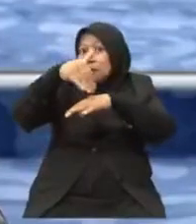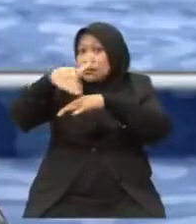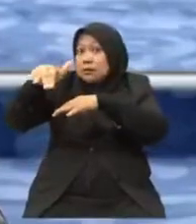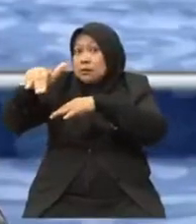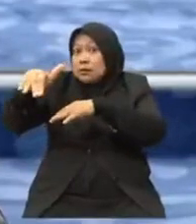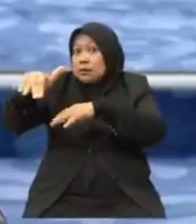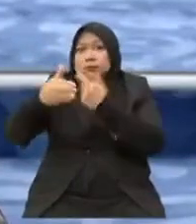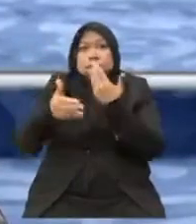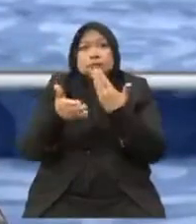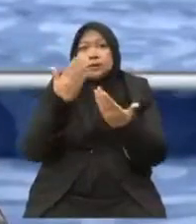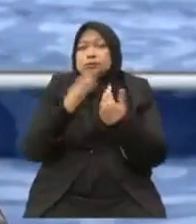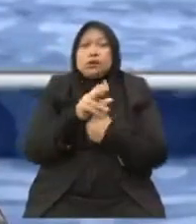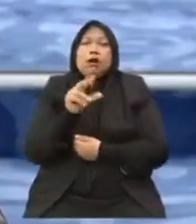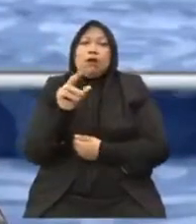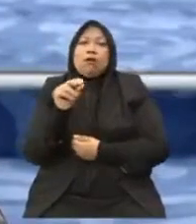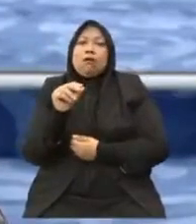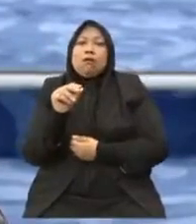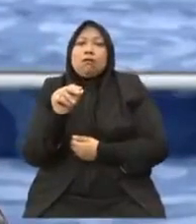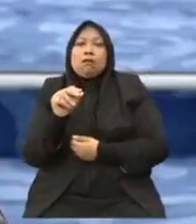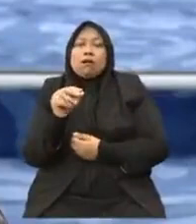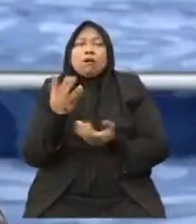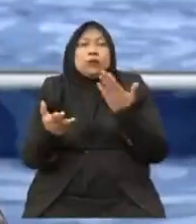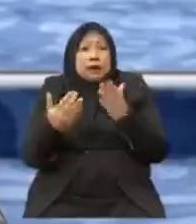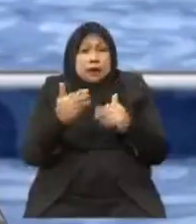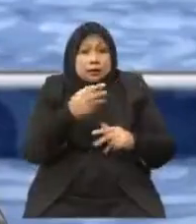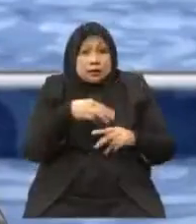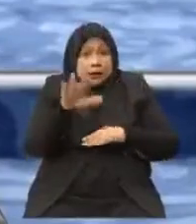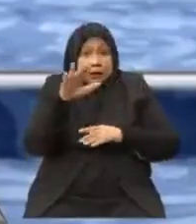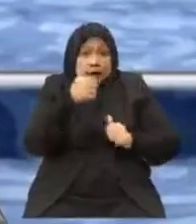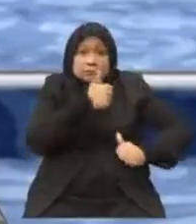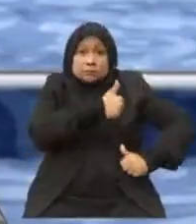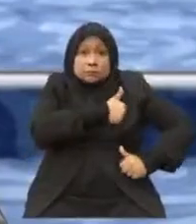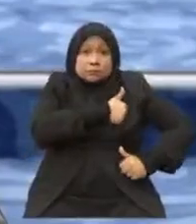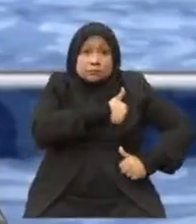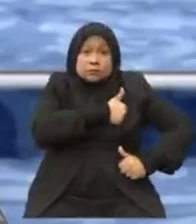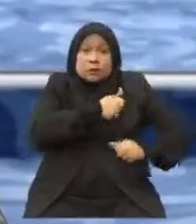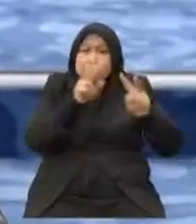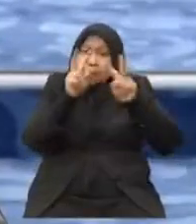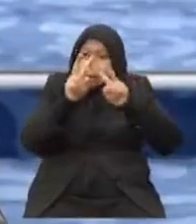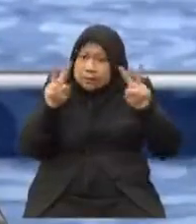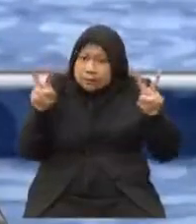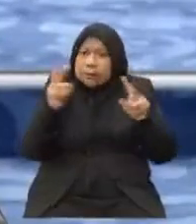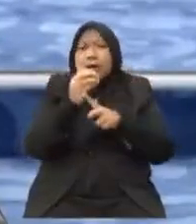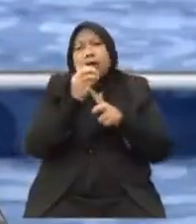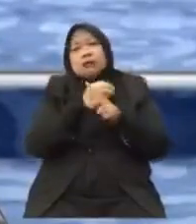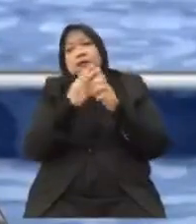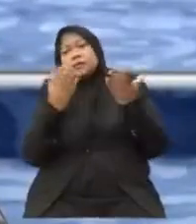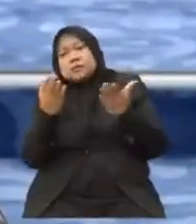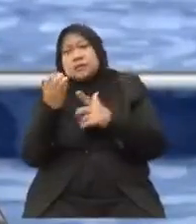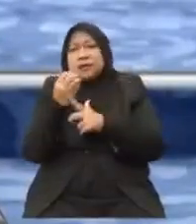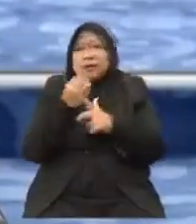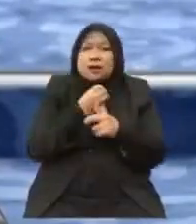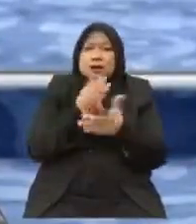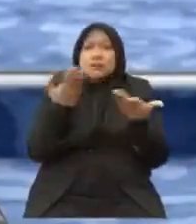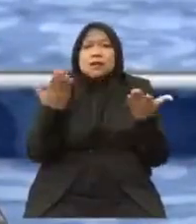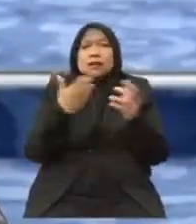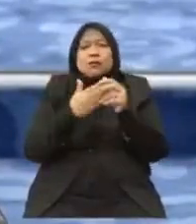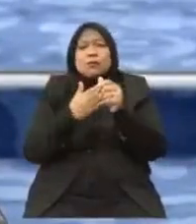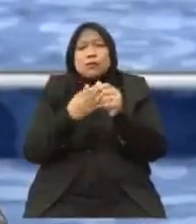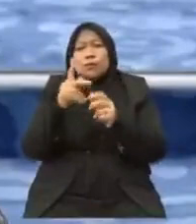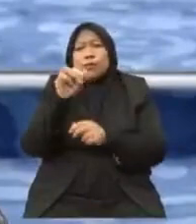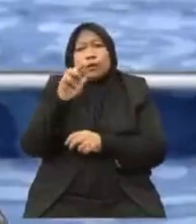dengan mudah mu hantar tentera termasuk pendamai atau keamanan atau un koridor